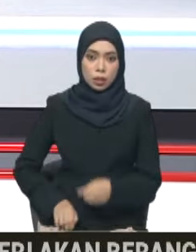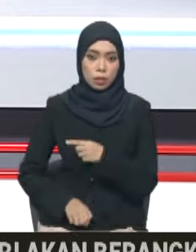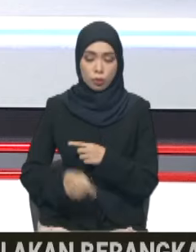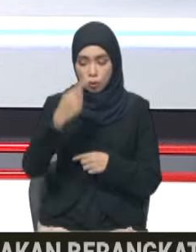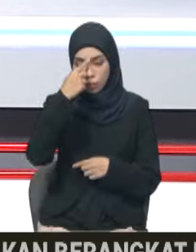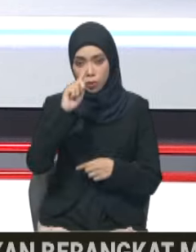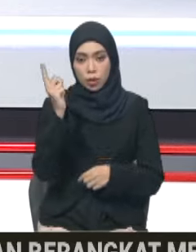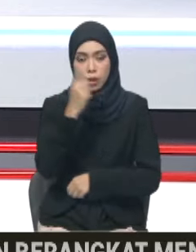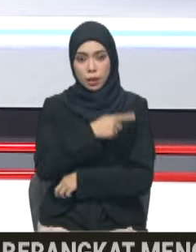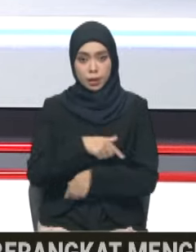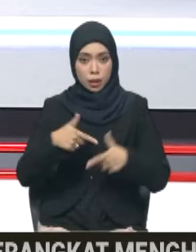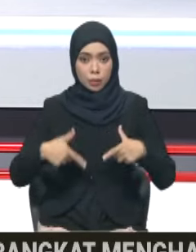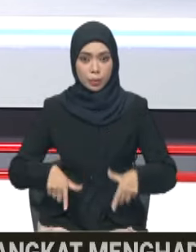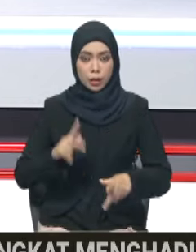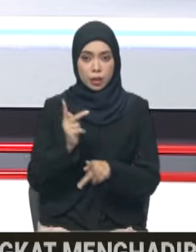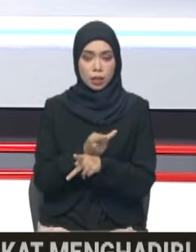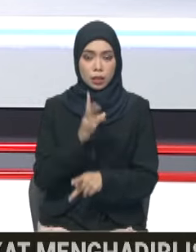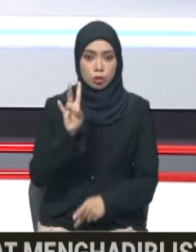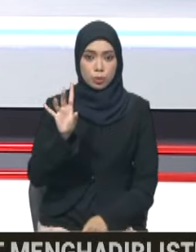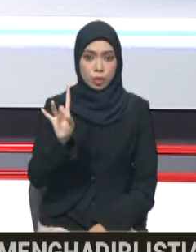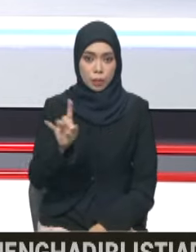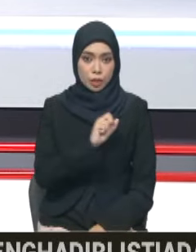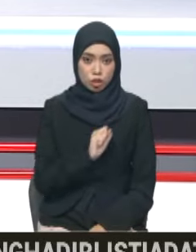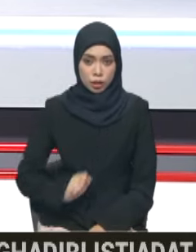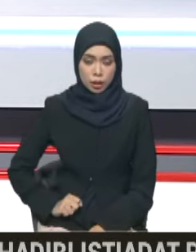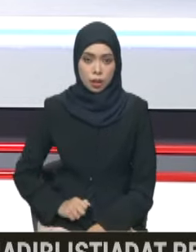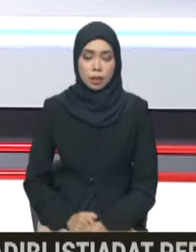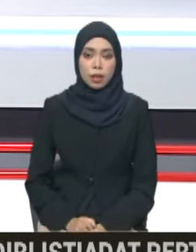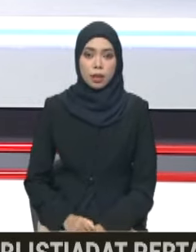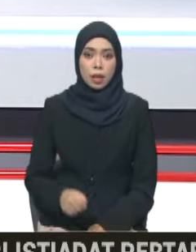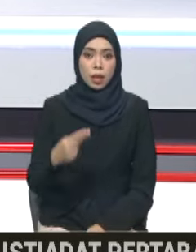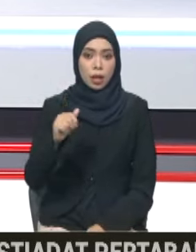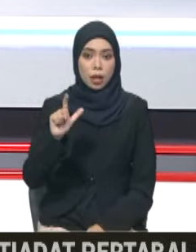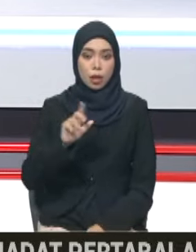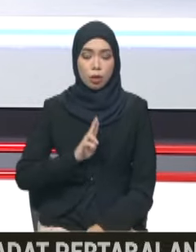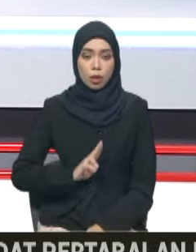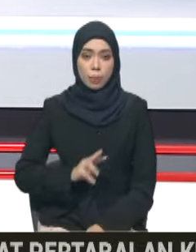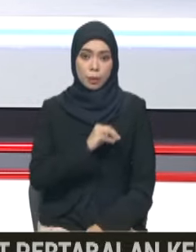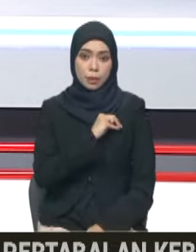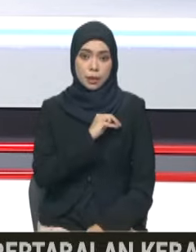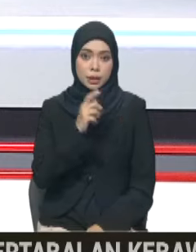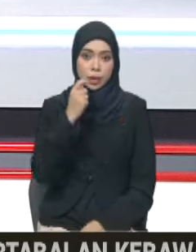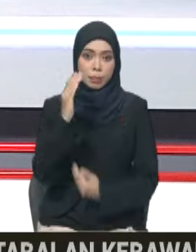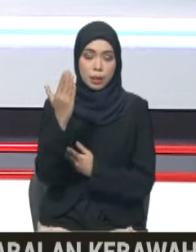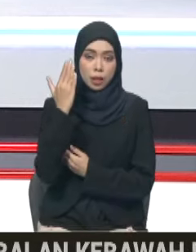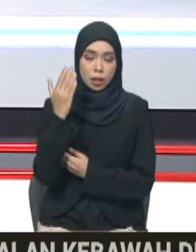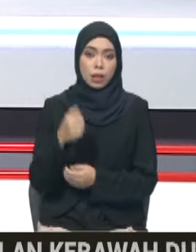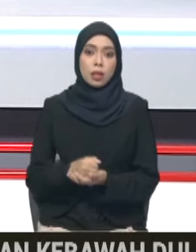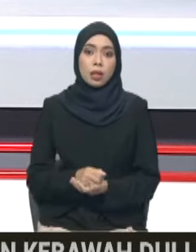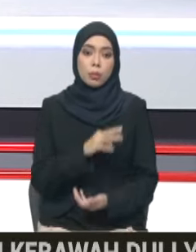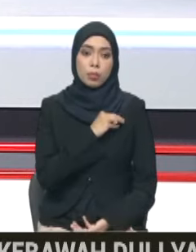Mulia ke-78 bagi Kementerian Hal Ehwal Ugama pagi tadi, Menteri Hal Ehwal Ugama seterusnya